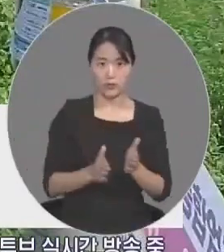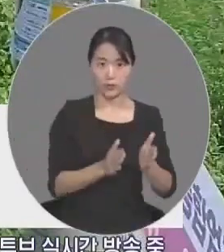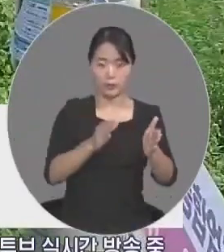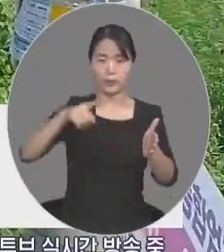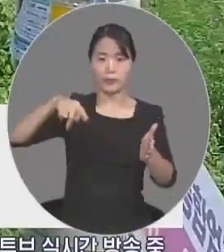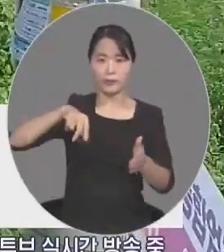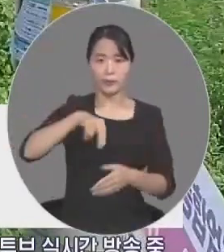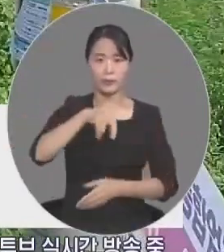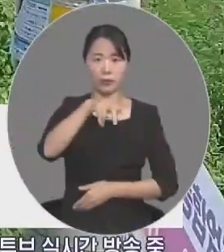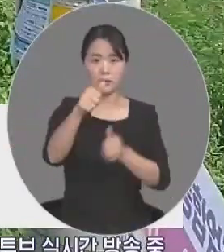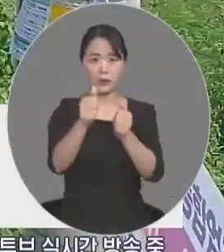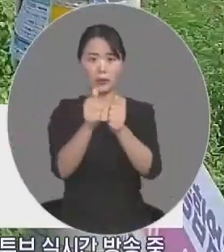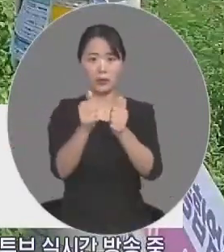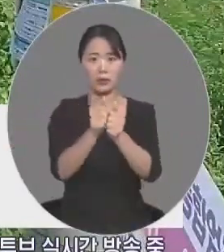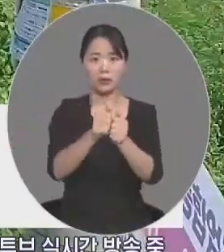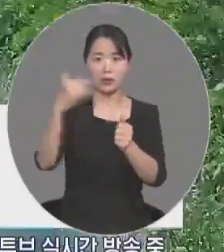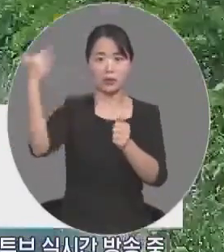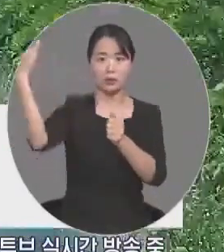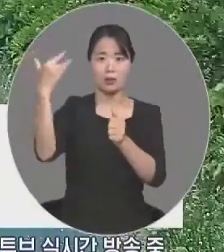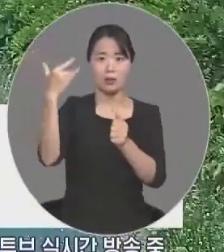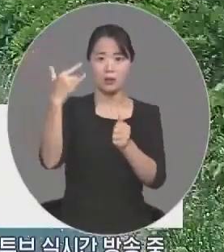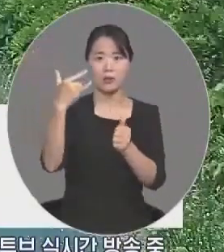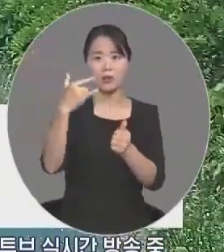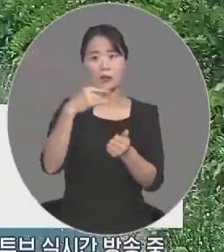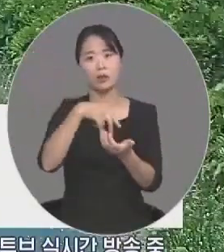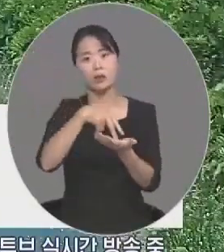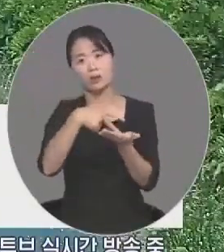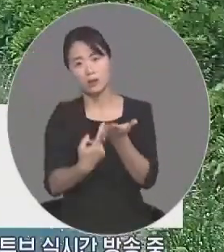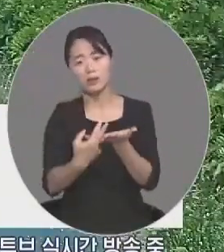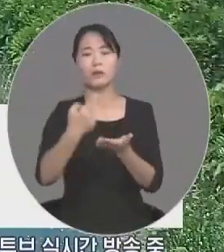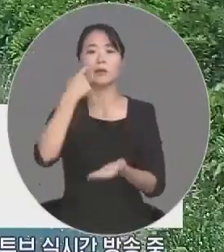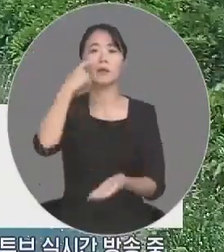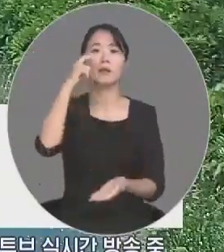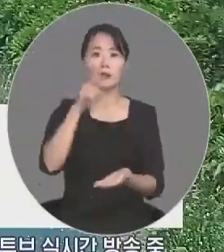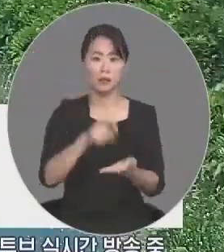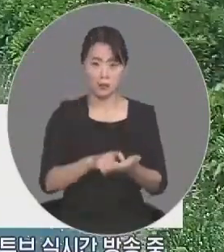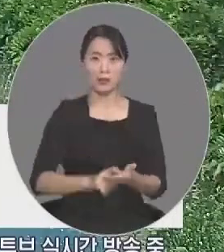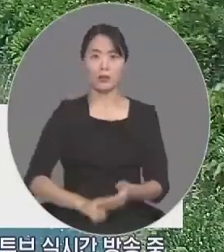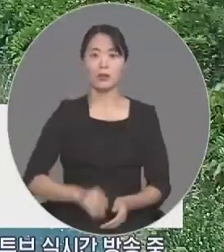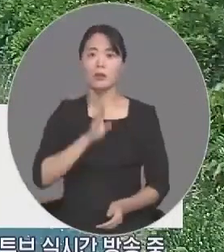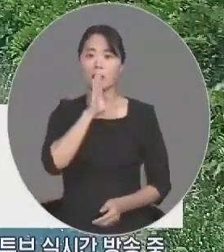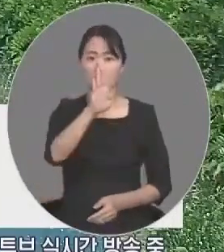남성이 온열 질환 증상을 보이다가 쓰러지는 모습을 발견하고